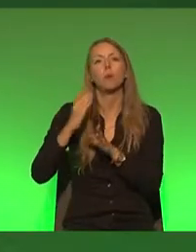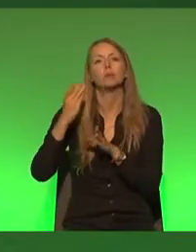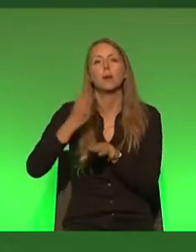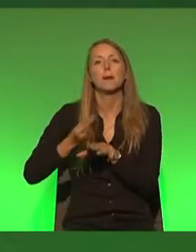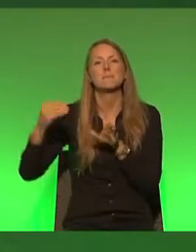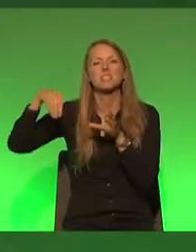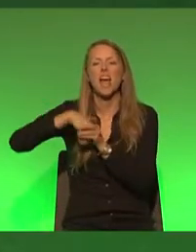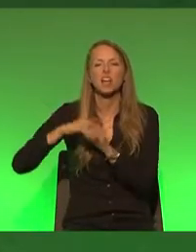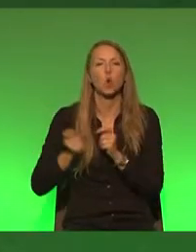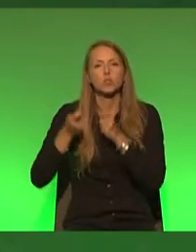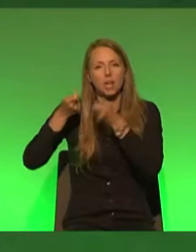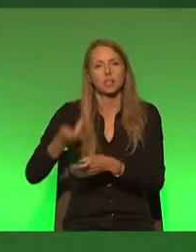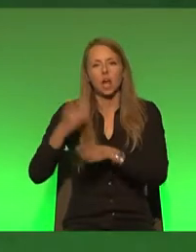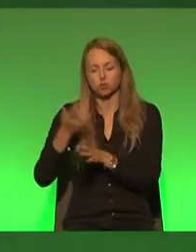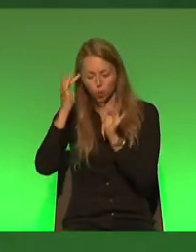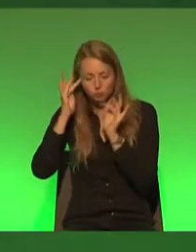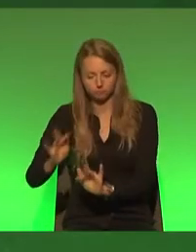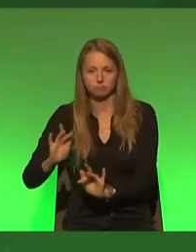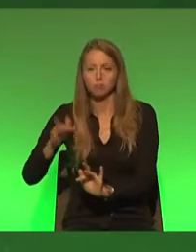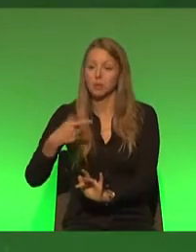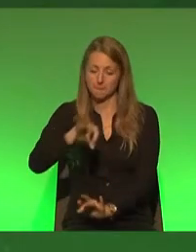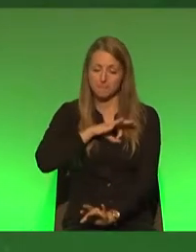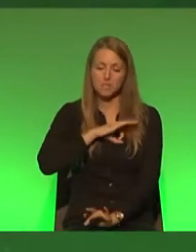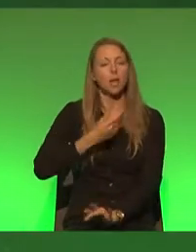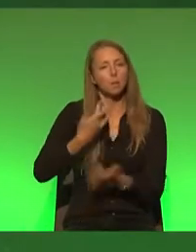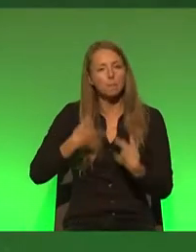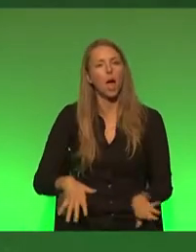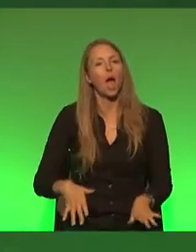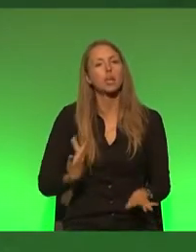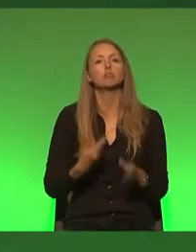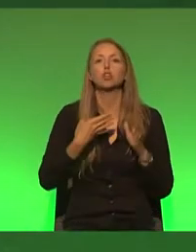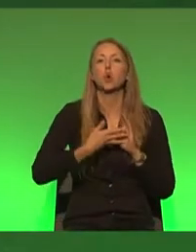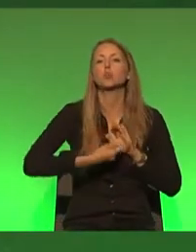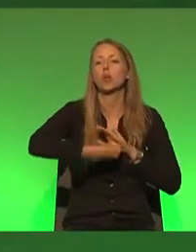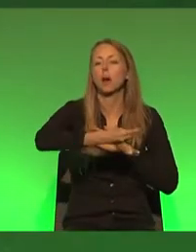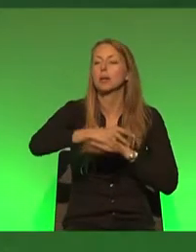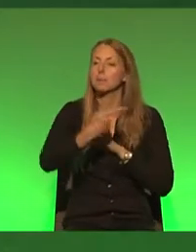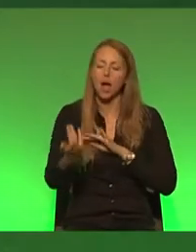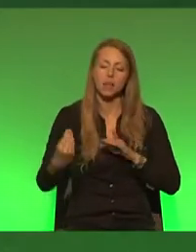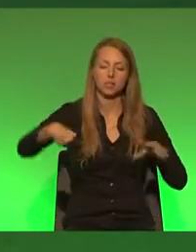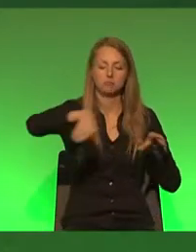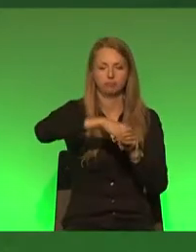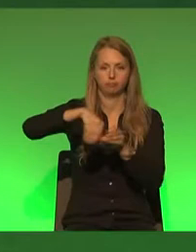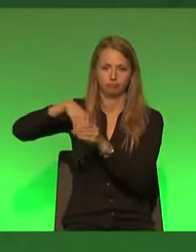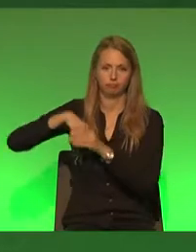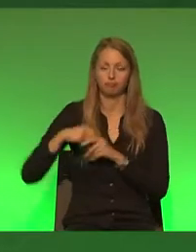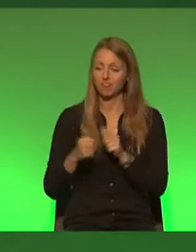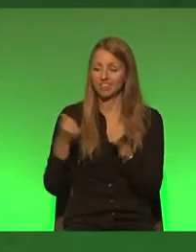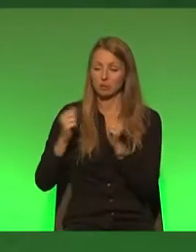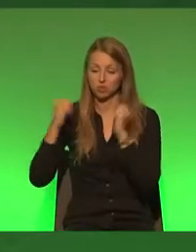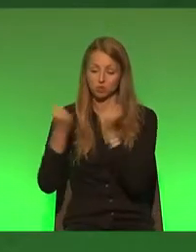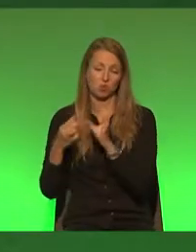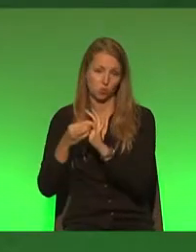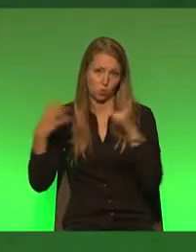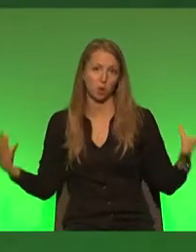haben, nämlich dass wir auch in der Partei bereit sind, Kontrolle so weit abzugeben, dass sich alle offen beteiligen können, egal wie die Lebenssituation ist. Für